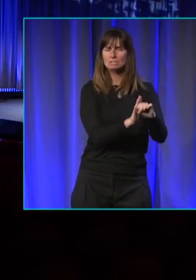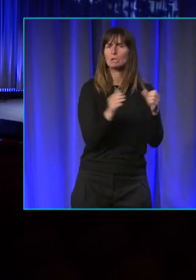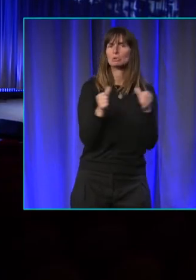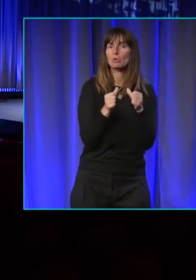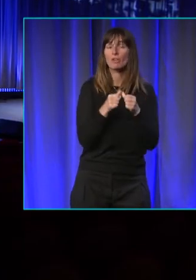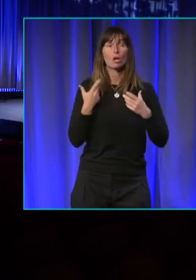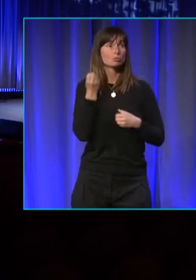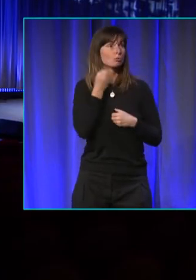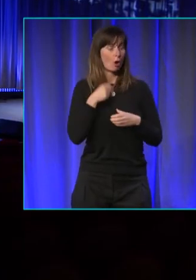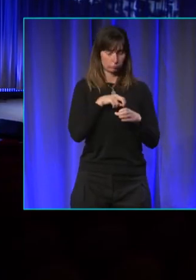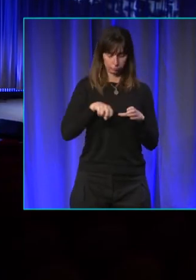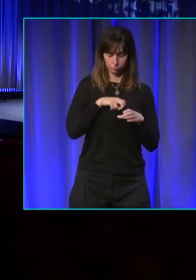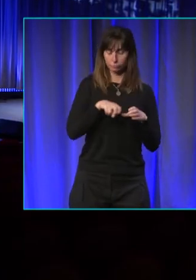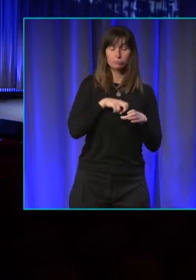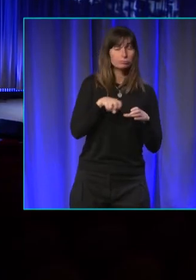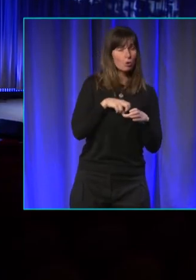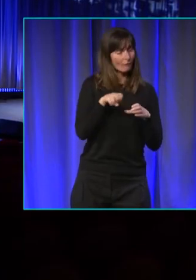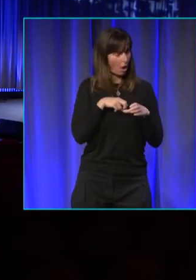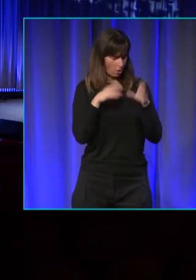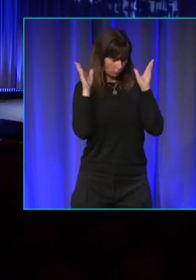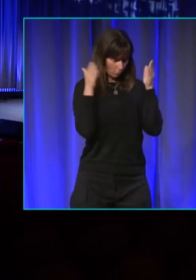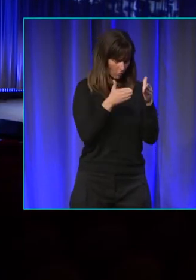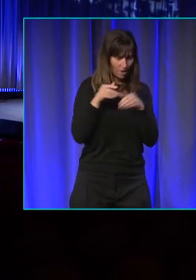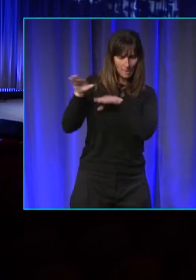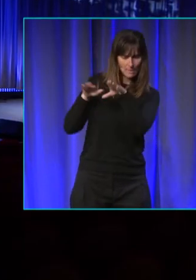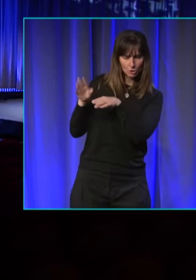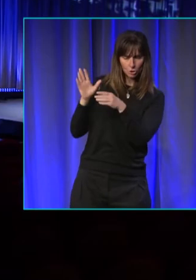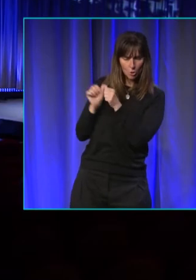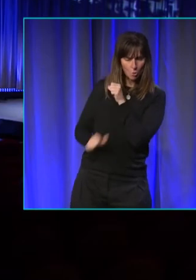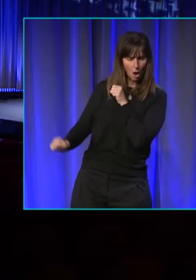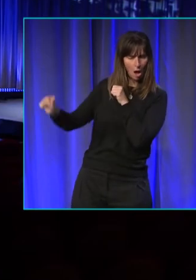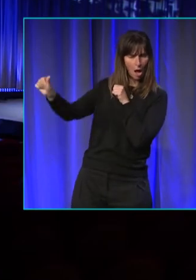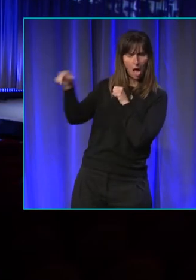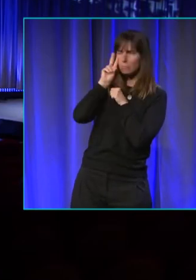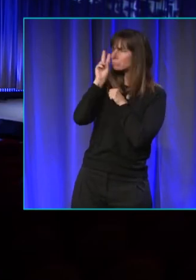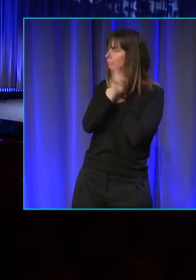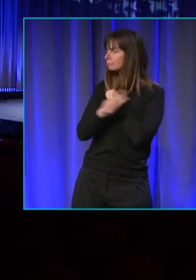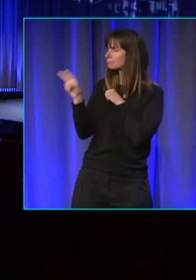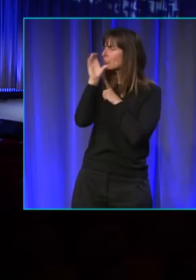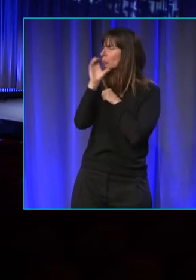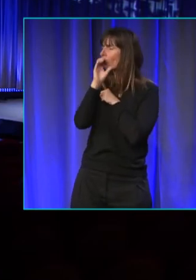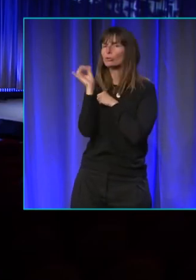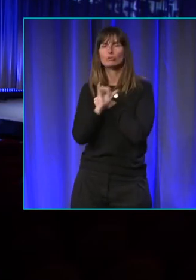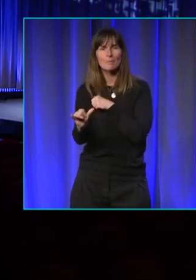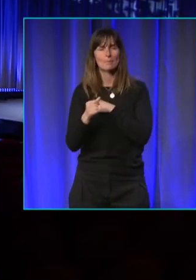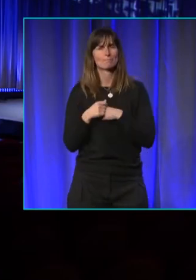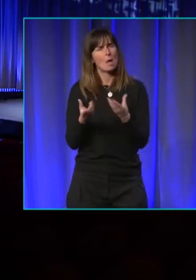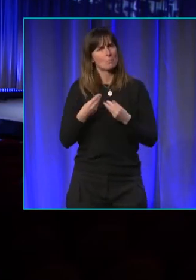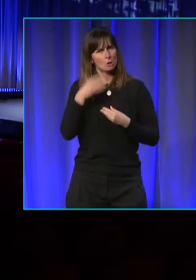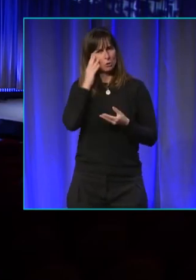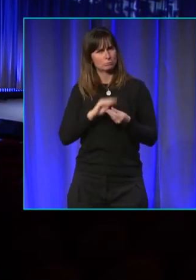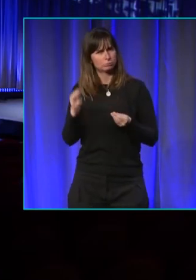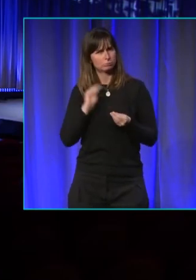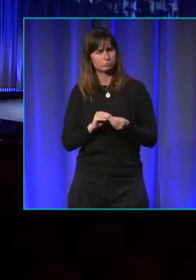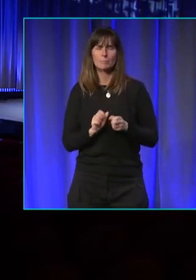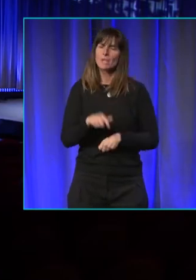nous, mais on va rarement voir ailleurs ce qui s'y passe. Et ce que je me suis posé comme question, c'est que, par exemple, les sportifs chez nous, ils